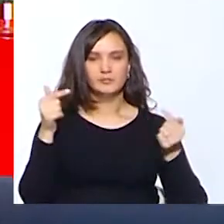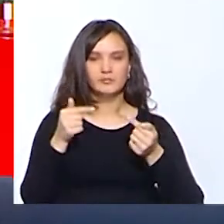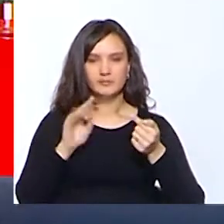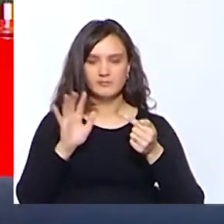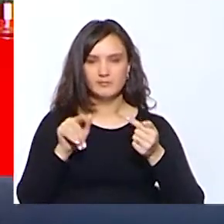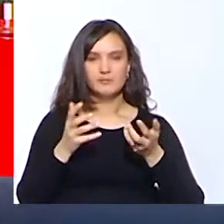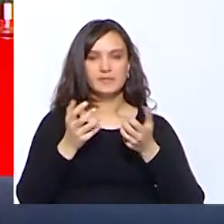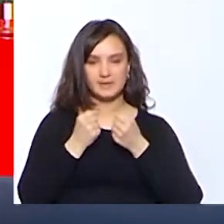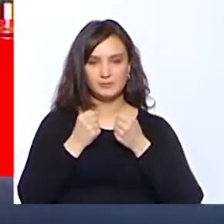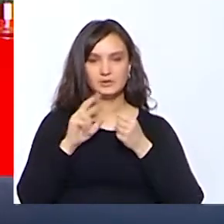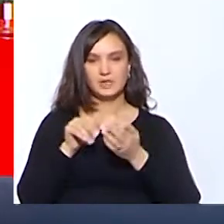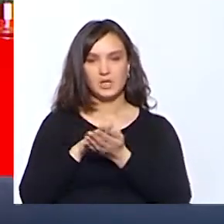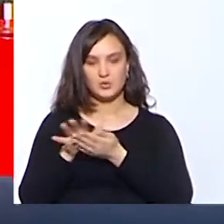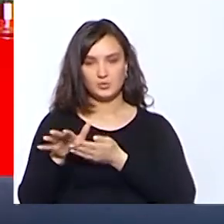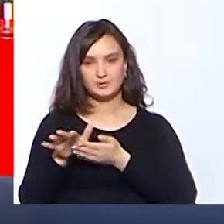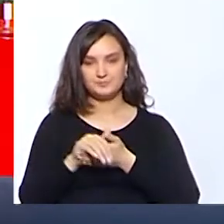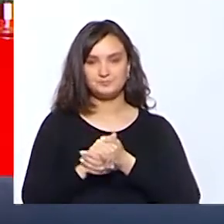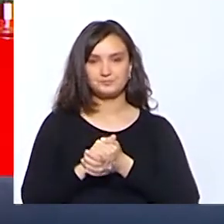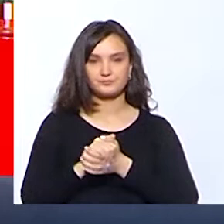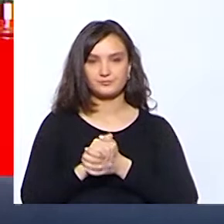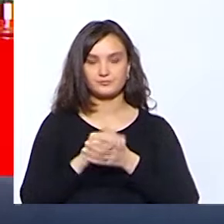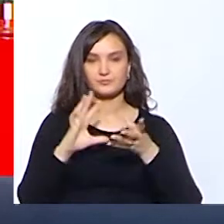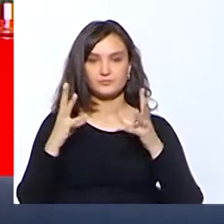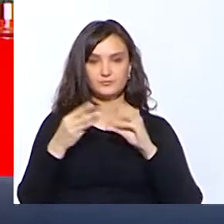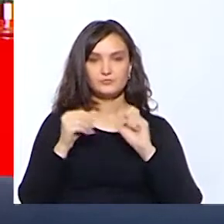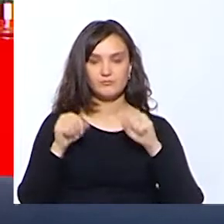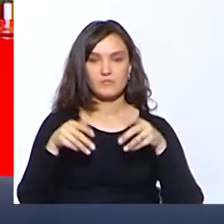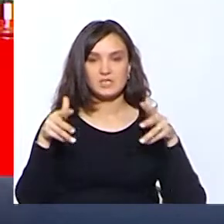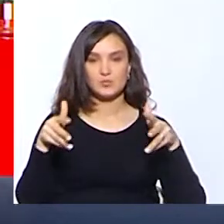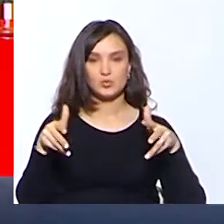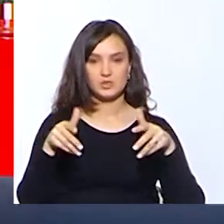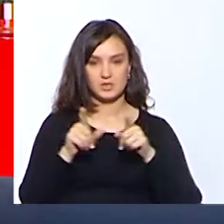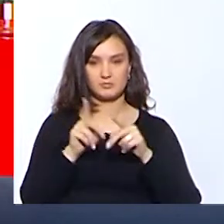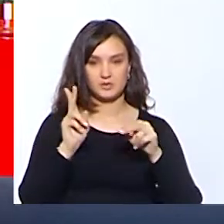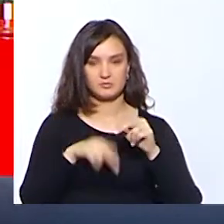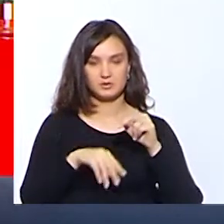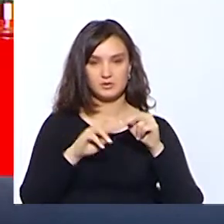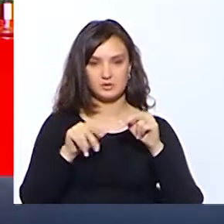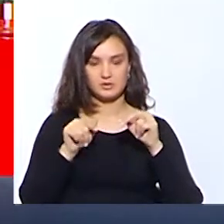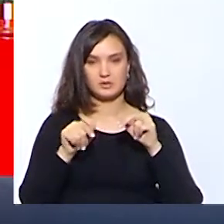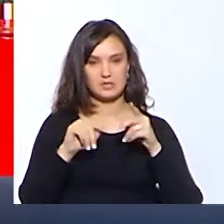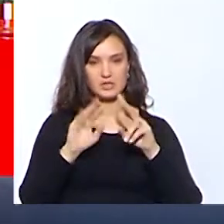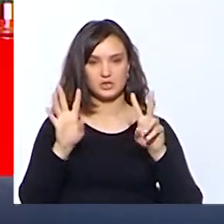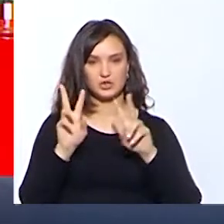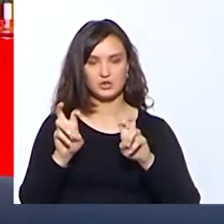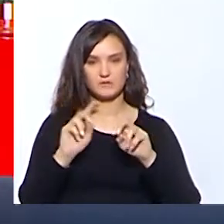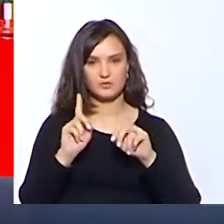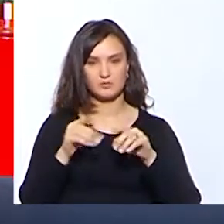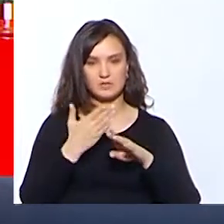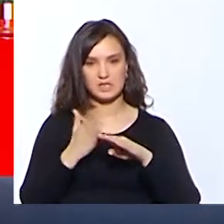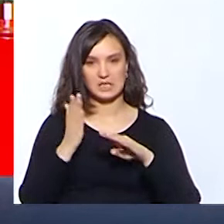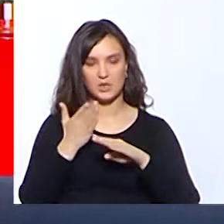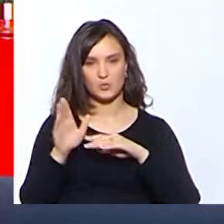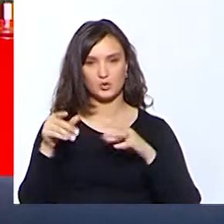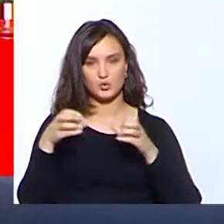შეუსაბამობა მიღებული და დახარჯული, რომელიც საბოლოო ჯამში შეიძლება სიმსუქნის სახით დამთავრდეს და გამოვლინდეს, სულაც არნიშნავს იმას, რომ